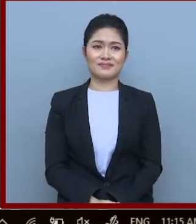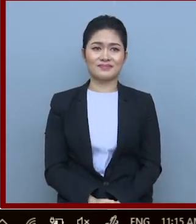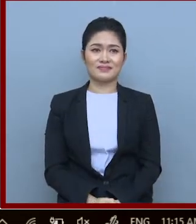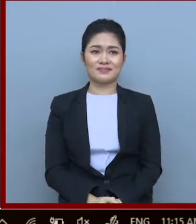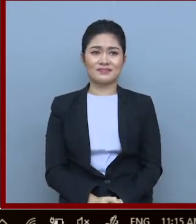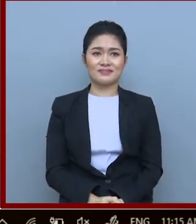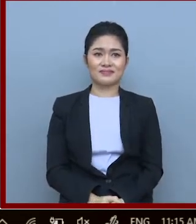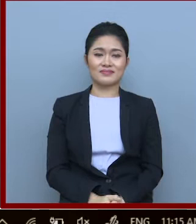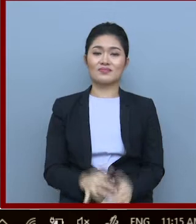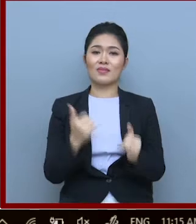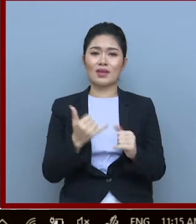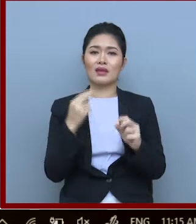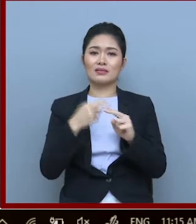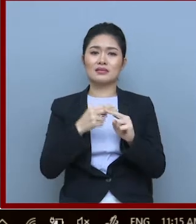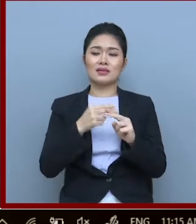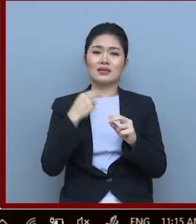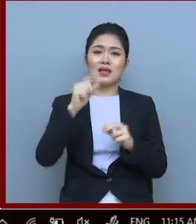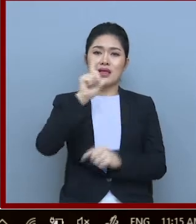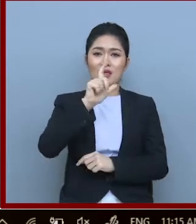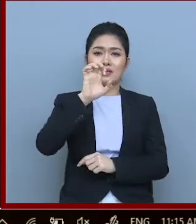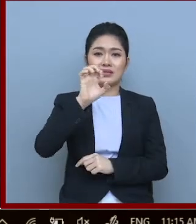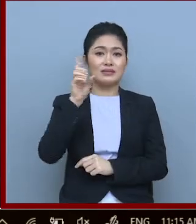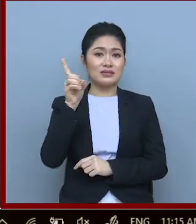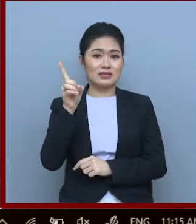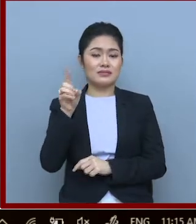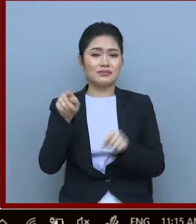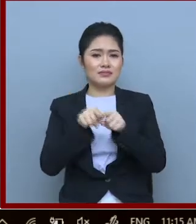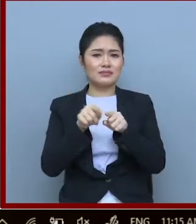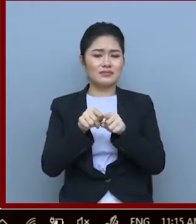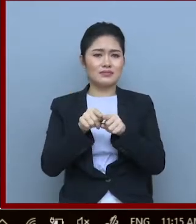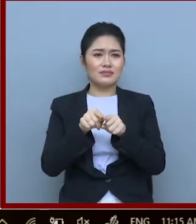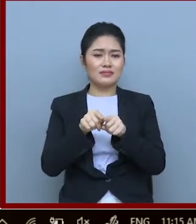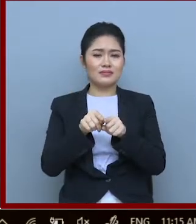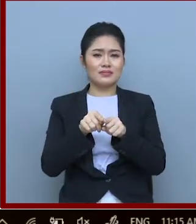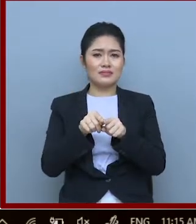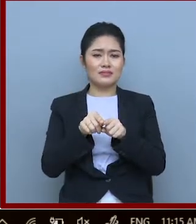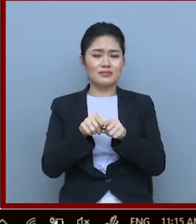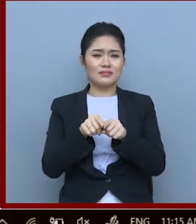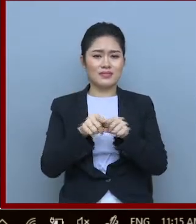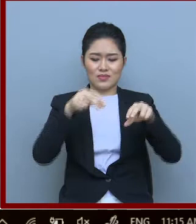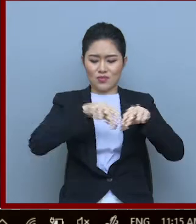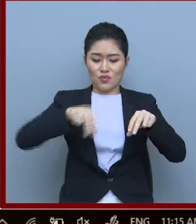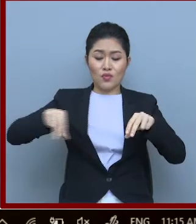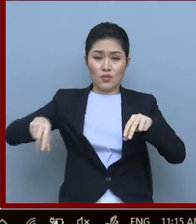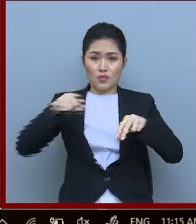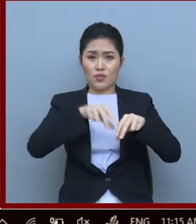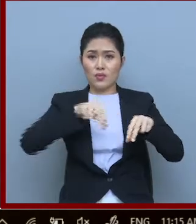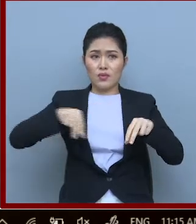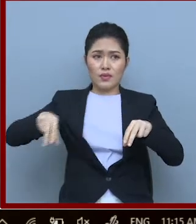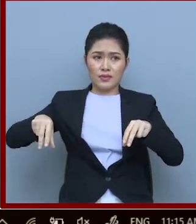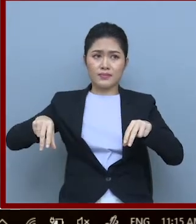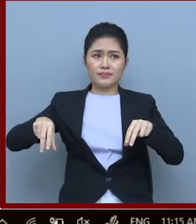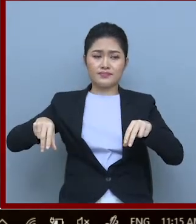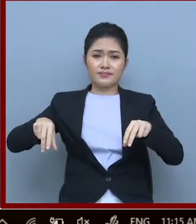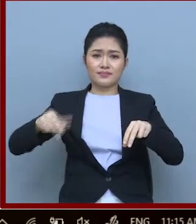ประกาศขึ้นมาตัวหนึ่งนะครับว่าเป็น LED ก็ได้นะครับเท่ากับที่ขาต่อนะครับก็